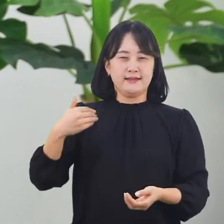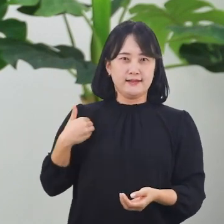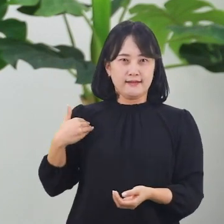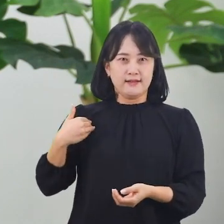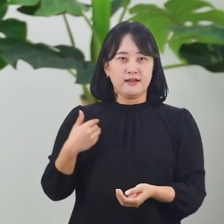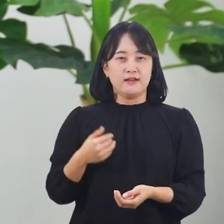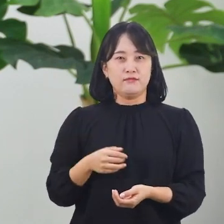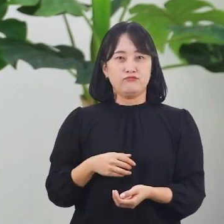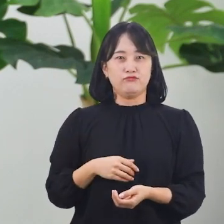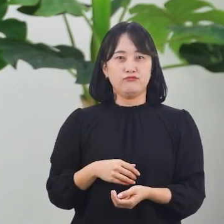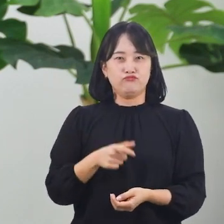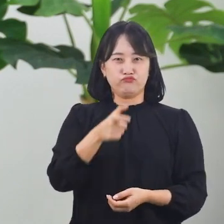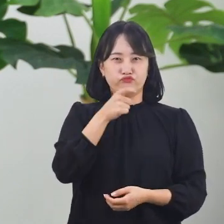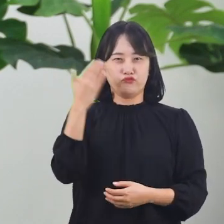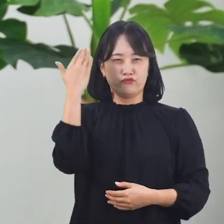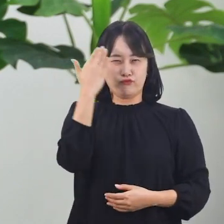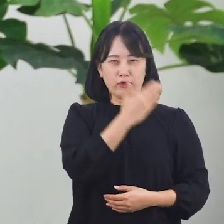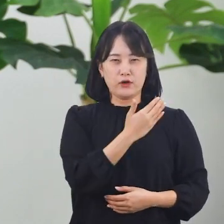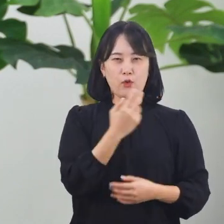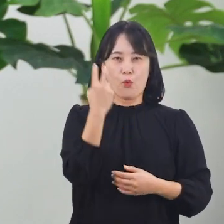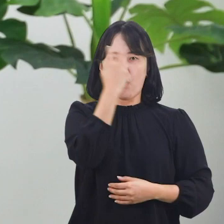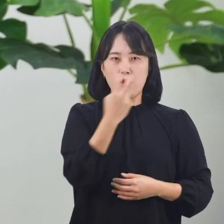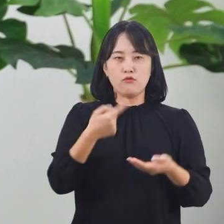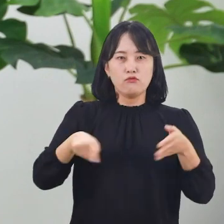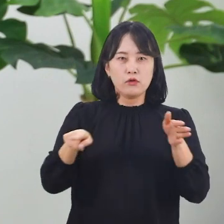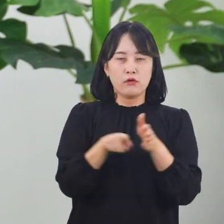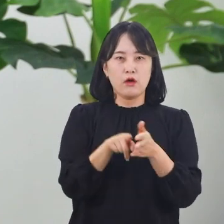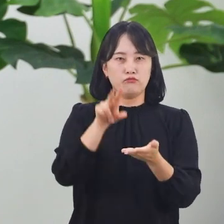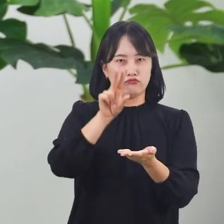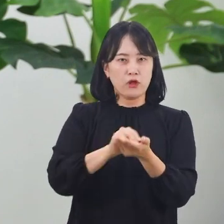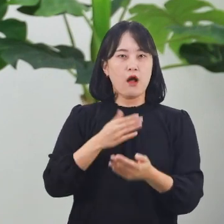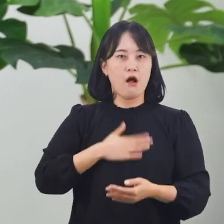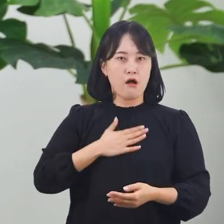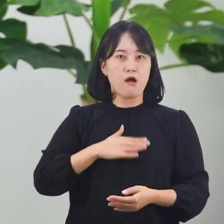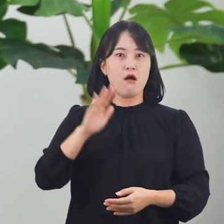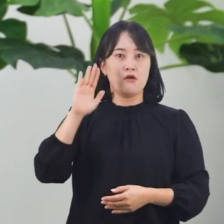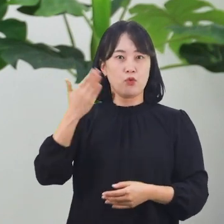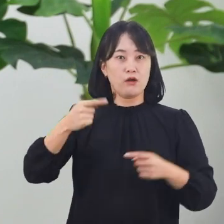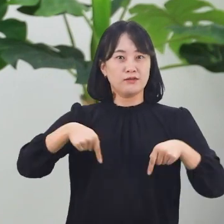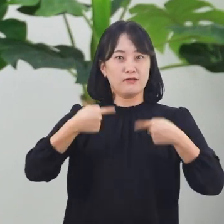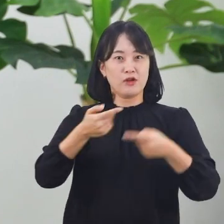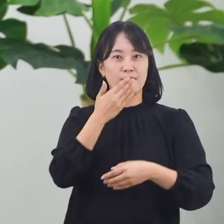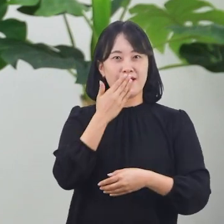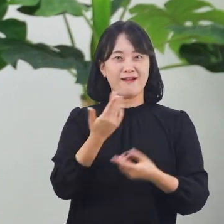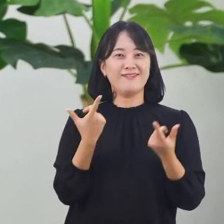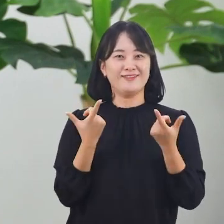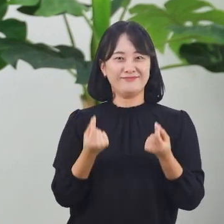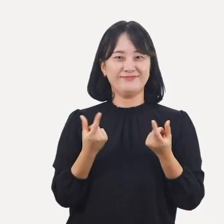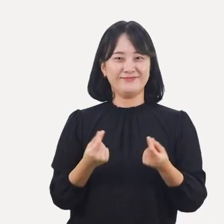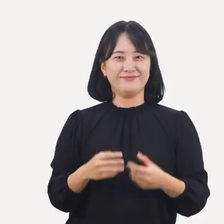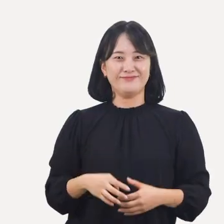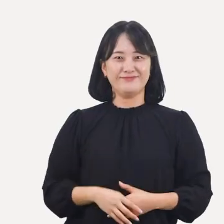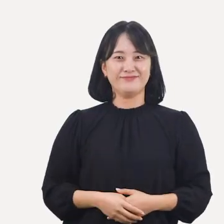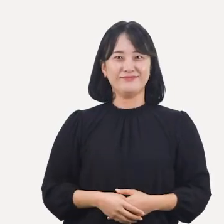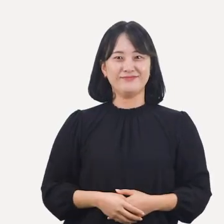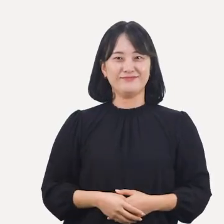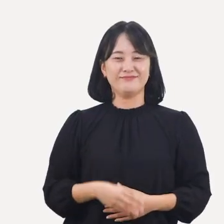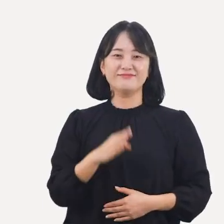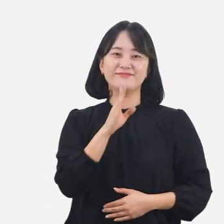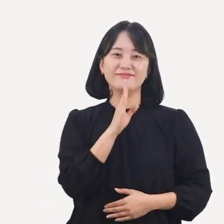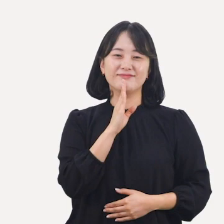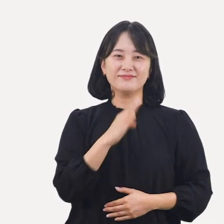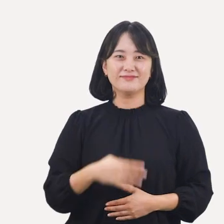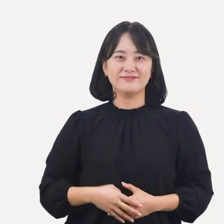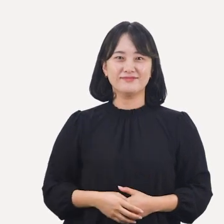속 깨끗한 물과 위생에 대한 문제를 인식하고 해결하는 데 참여할 수 있을 것 같습니다.